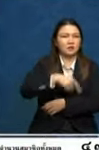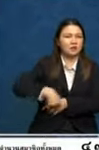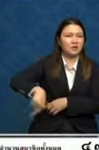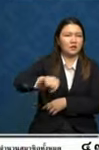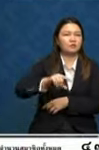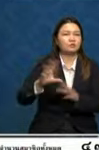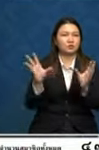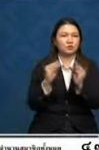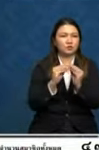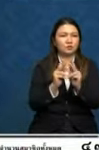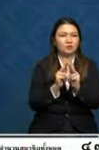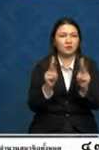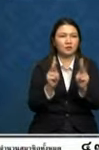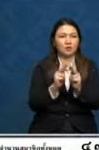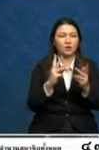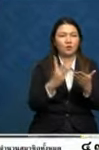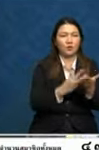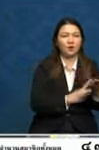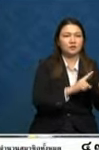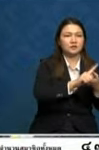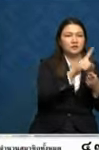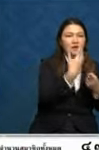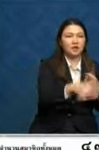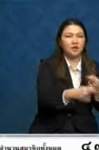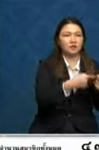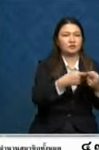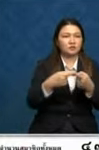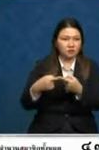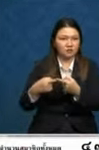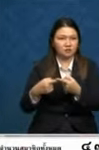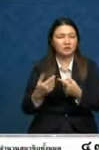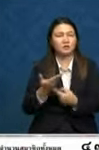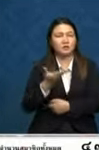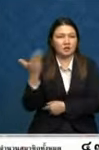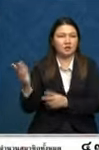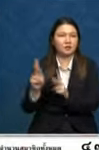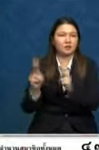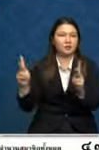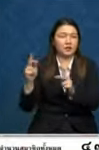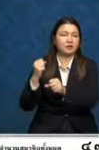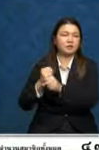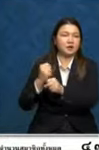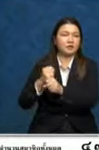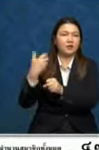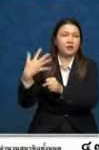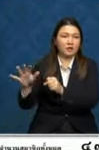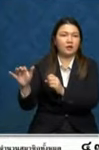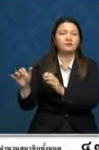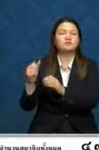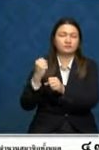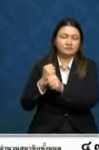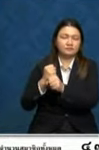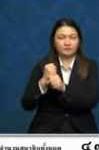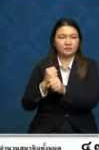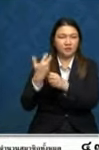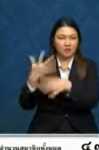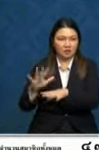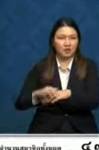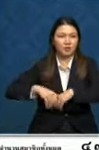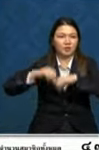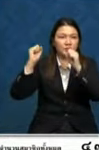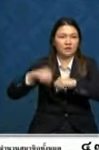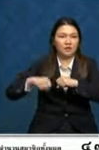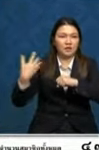รรมาธิการงบประมาณในวาระที่1มอบให้กรรมาธิการเขาไปทำพอกรรมาธิการเขาทำเสร็จเขาก็ลงมติมา